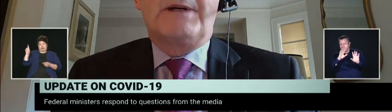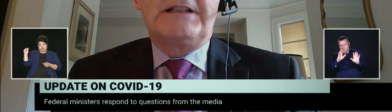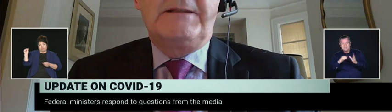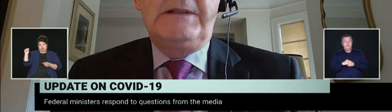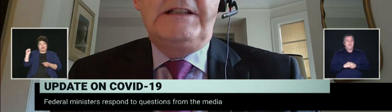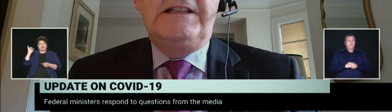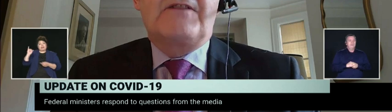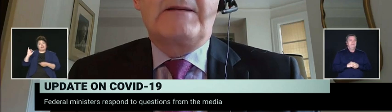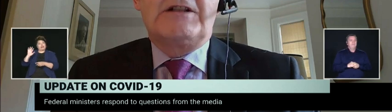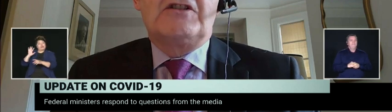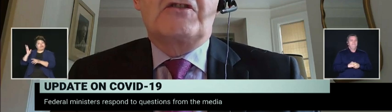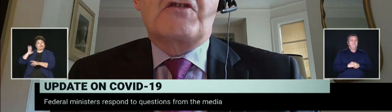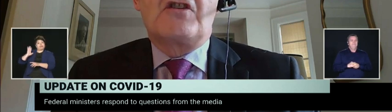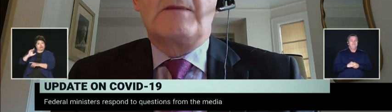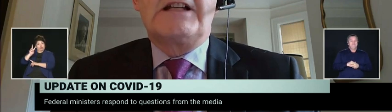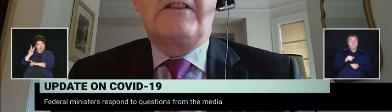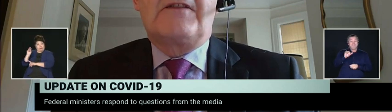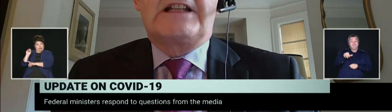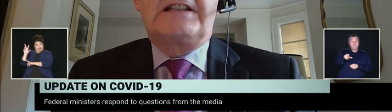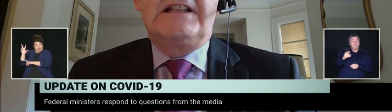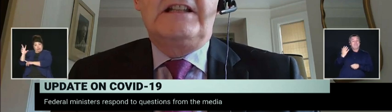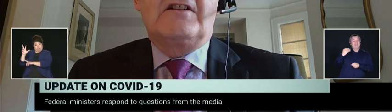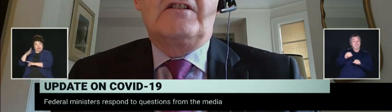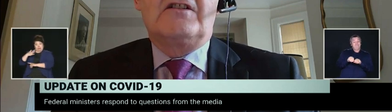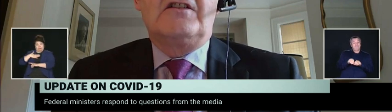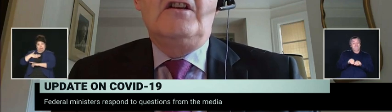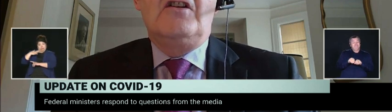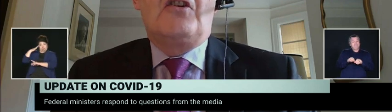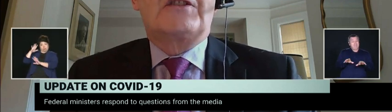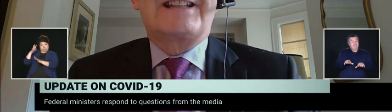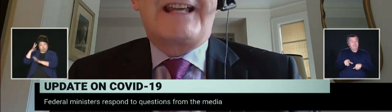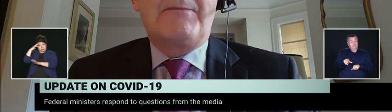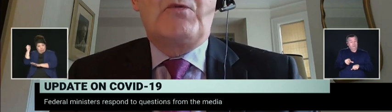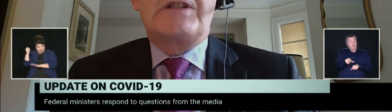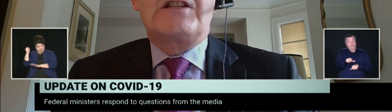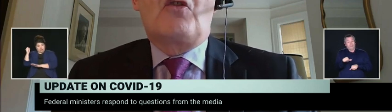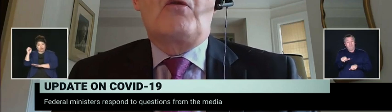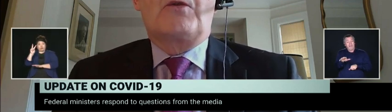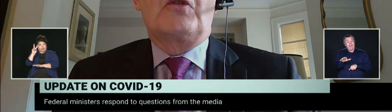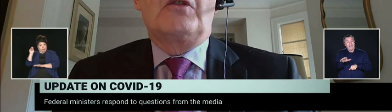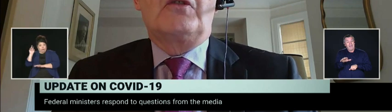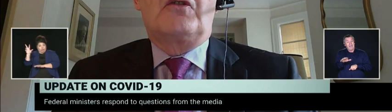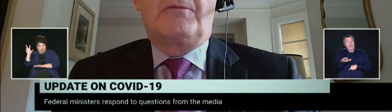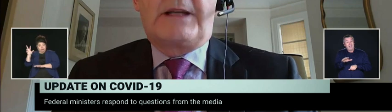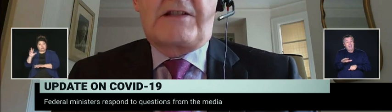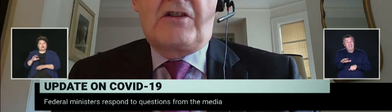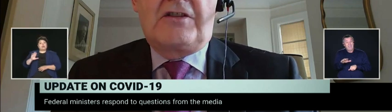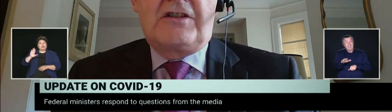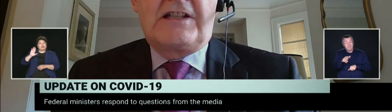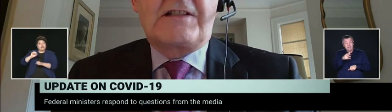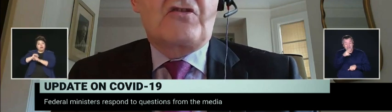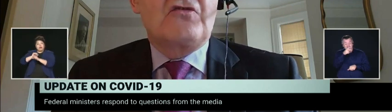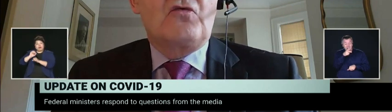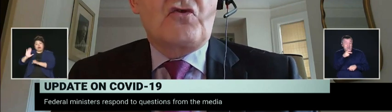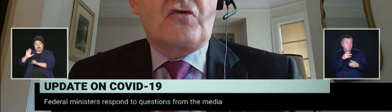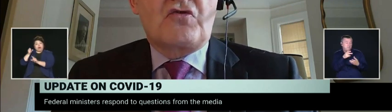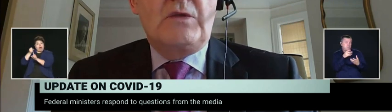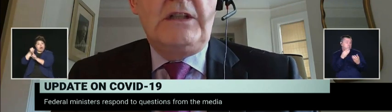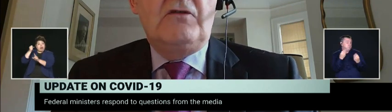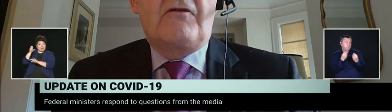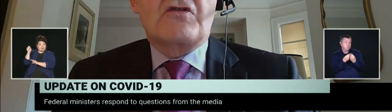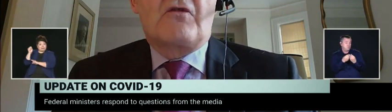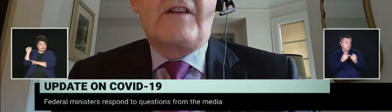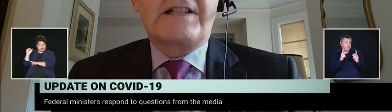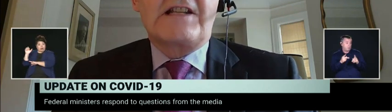c'est une pandémie qui vraiment a seulement affecté un très petit nombre de personnes, tandis